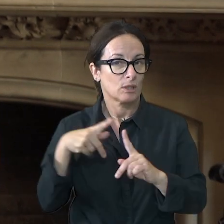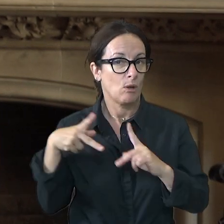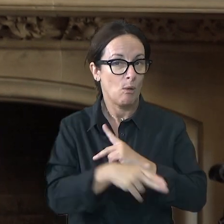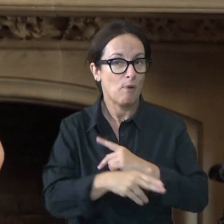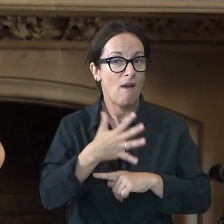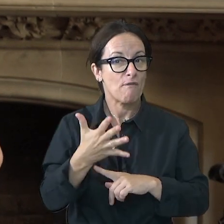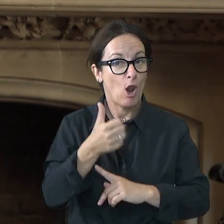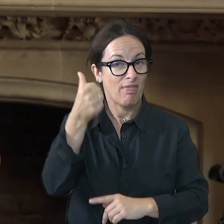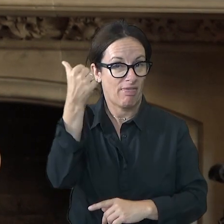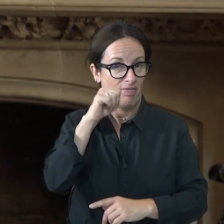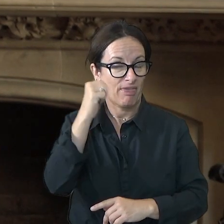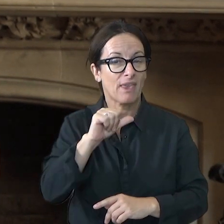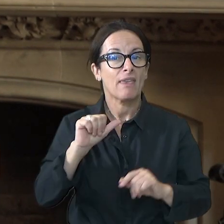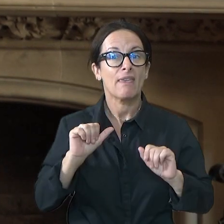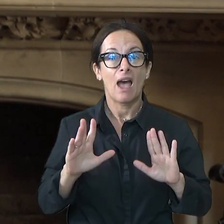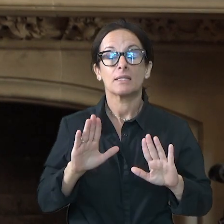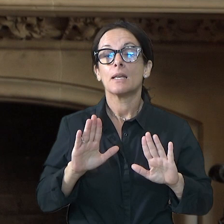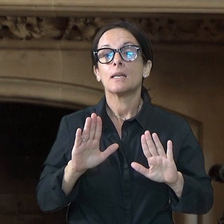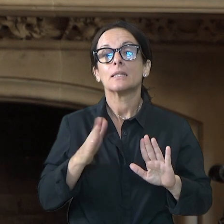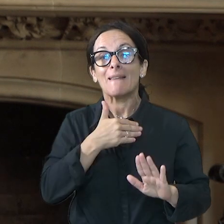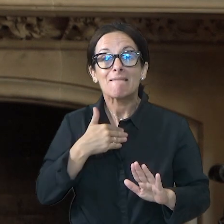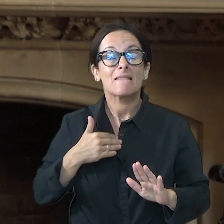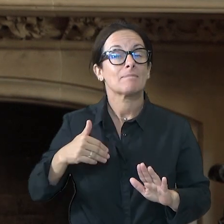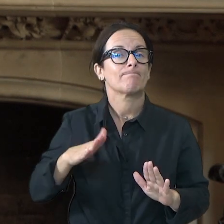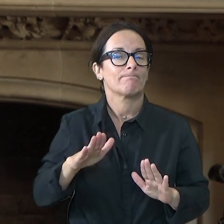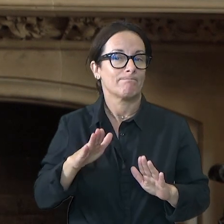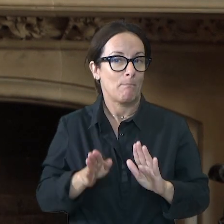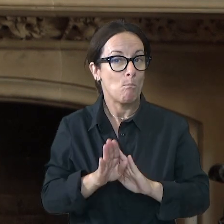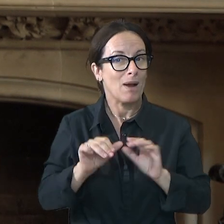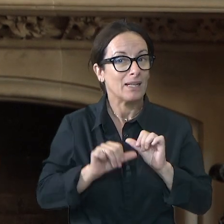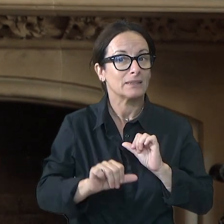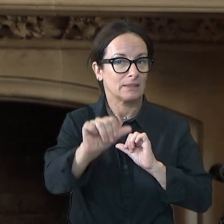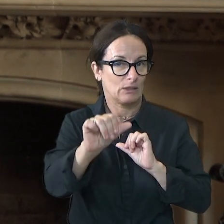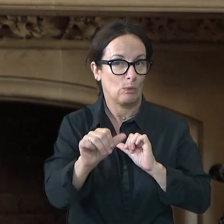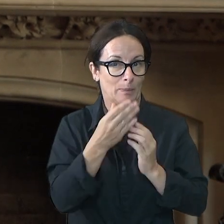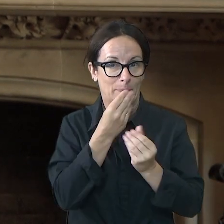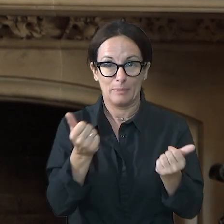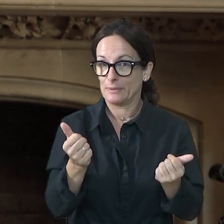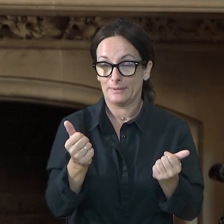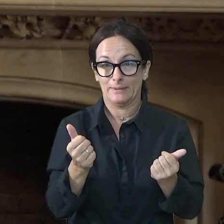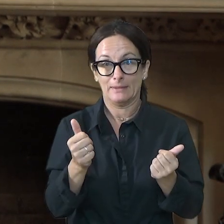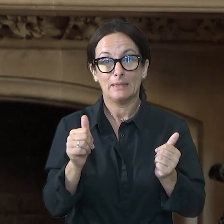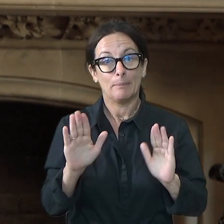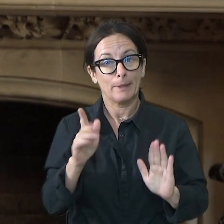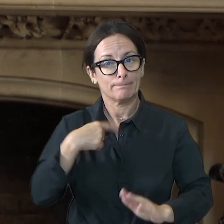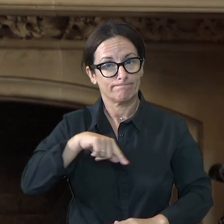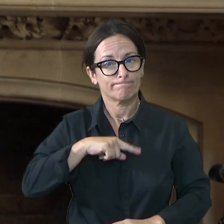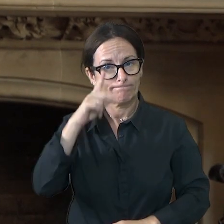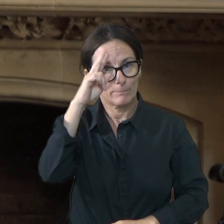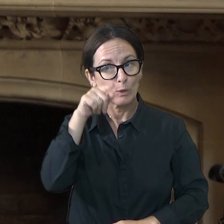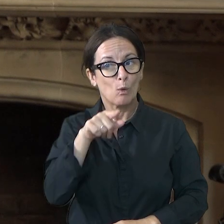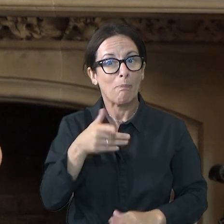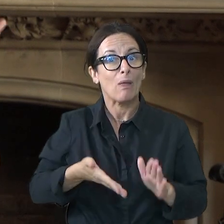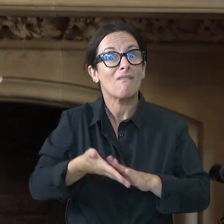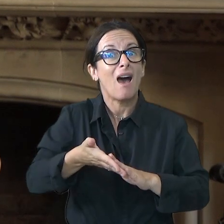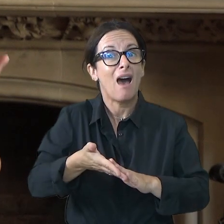esperam i confiem que se mantenguin, però sí que vull manifestar la preocupació de que tot aquest tipus de polítiques se